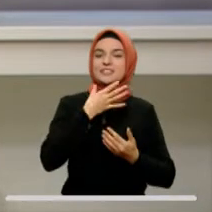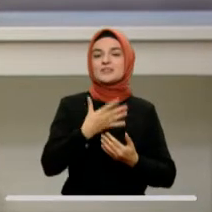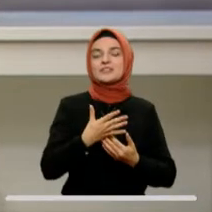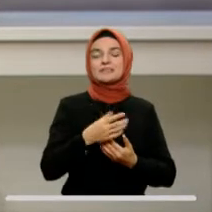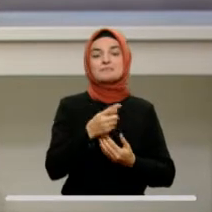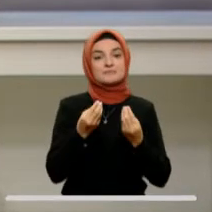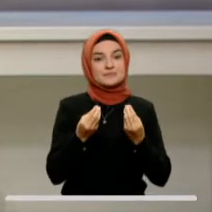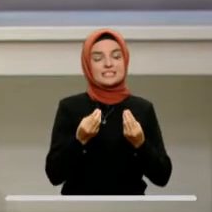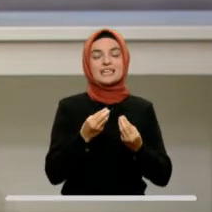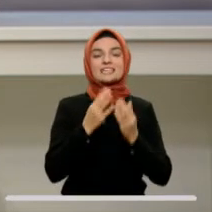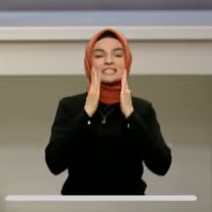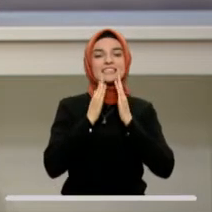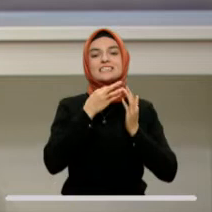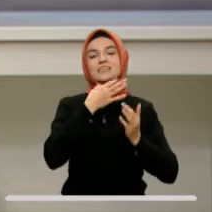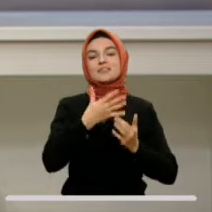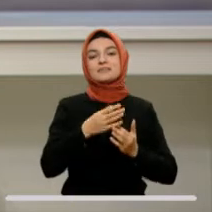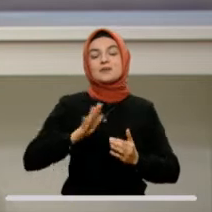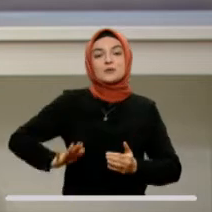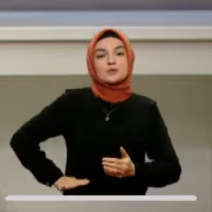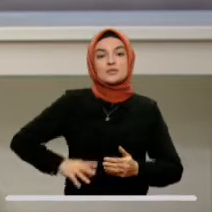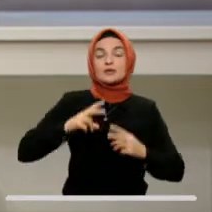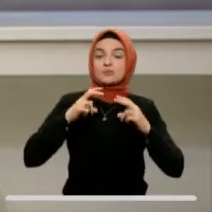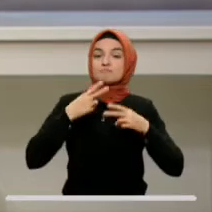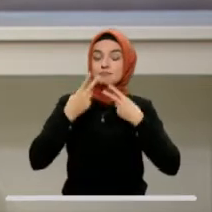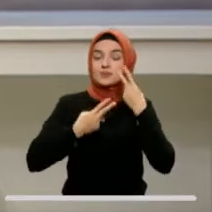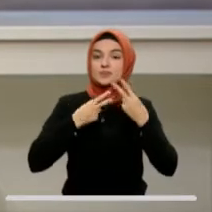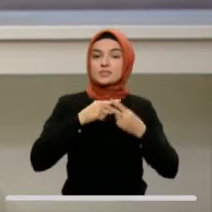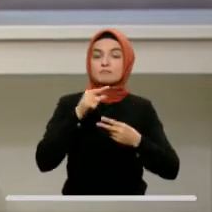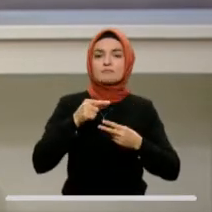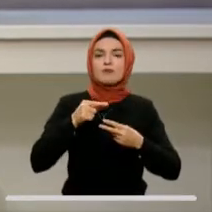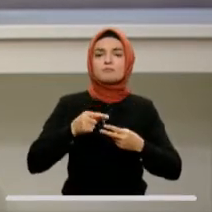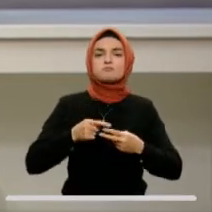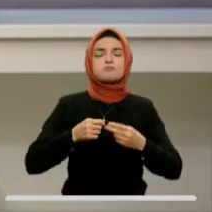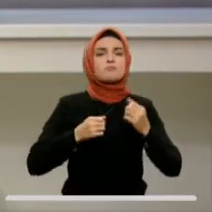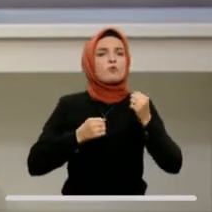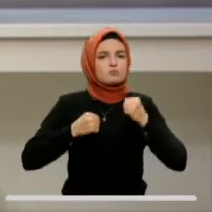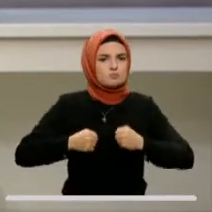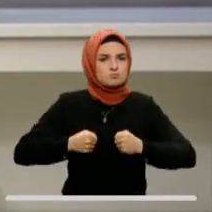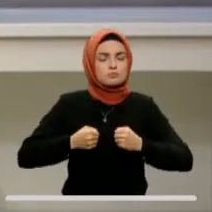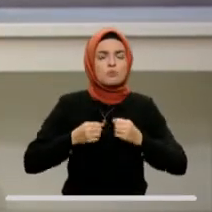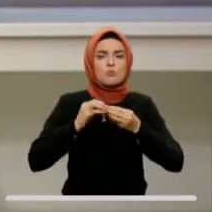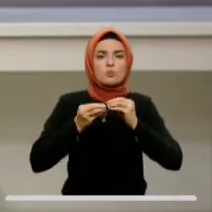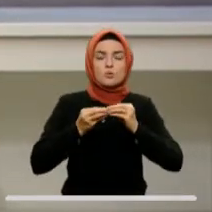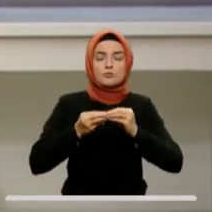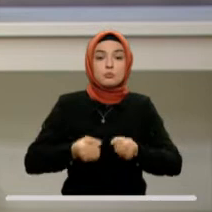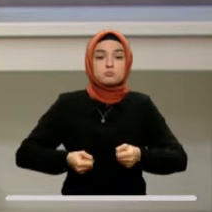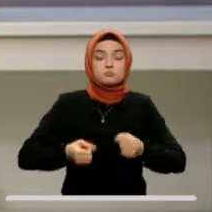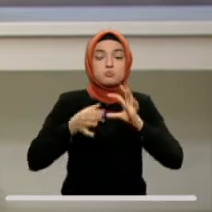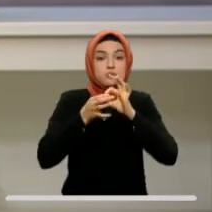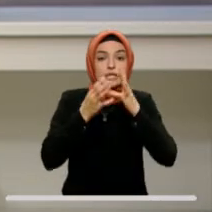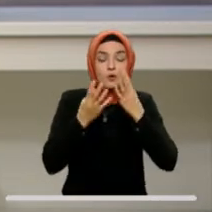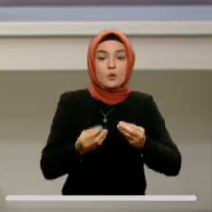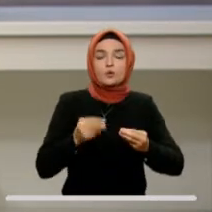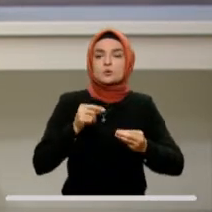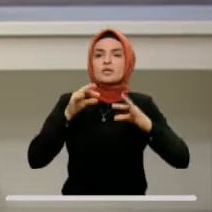iyi. Sağ olun. Çocuklarımızı konuşacağız bugün. Sizinle böyle birazcık kilo problemleri ve obezite anlamında. Şimdi şöyle giriş yapmak